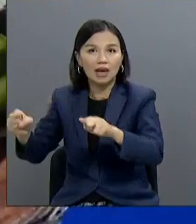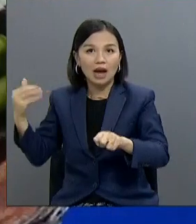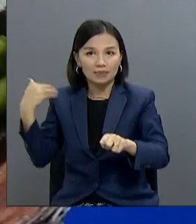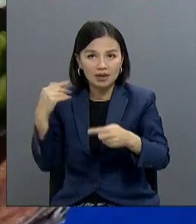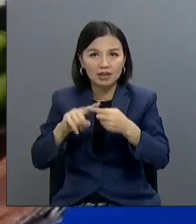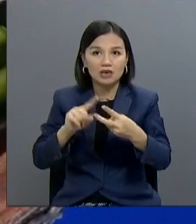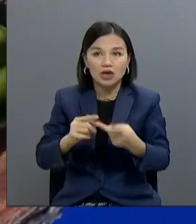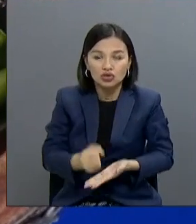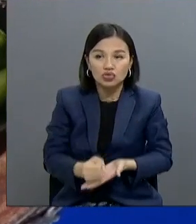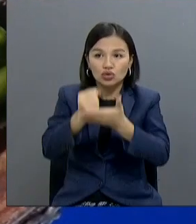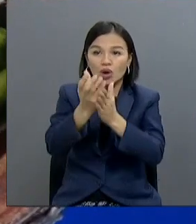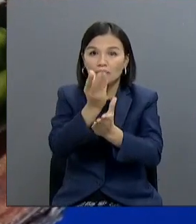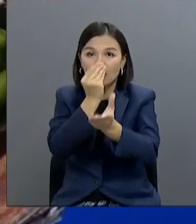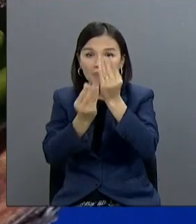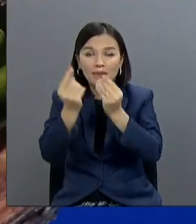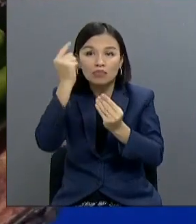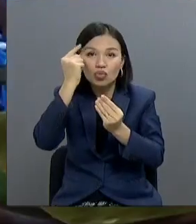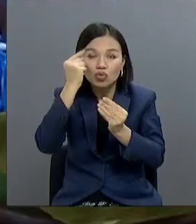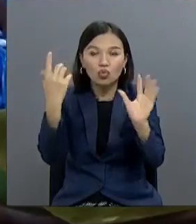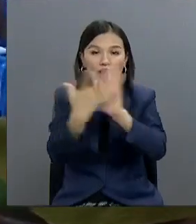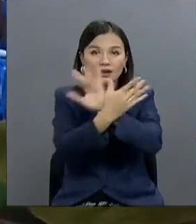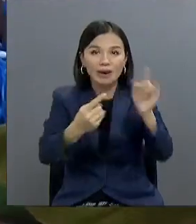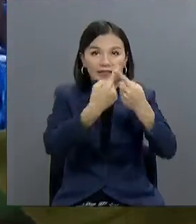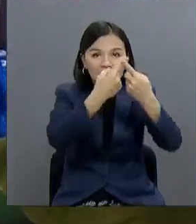เป็นการเรียนรู้วัฒนธรรมความหลากหลายของประเท